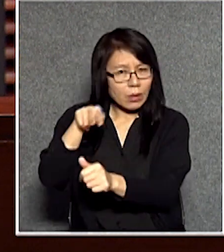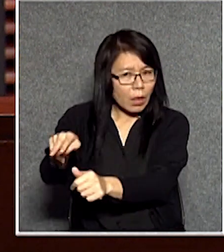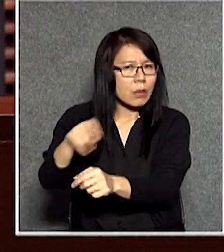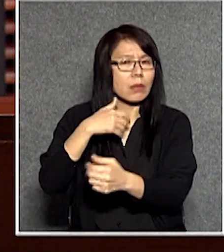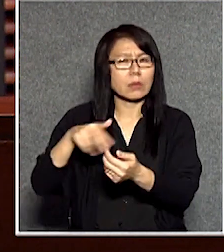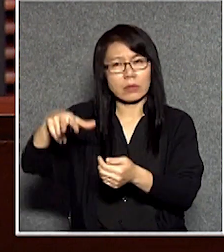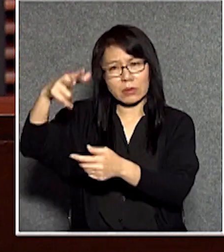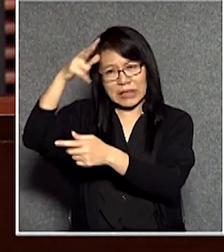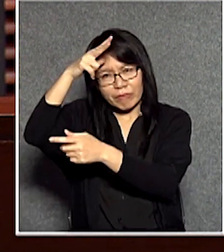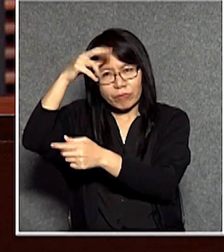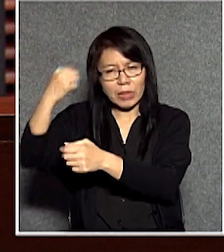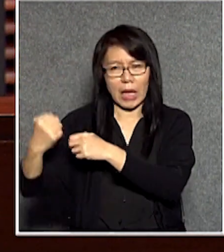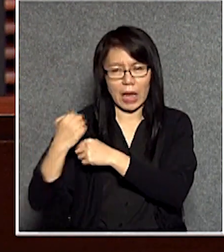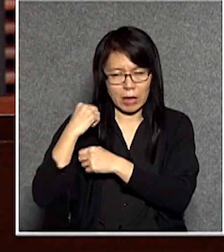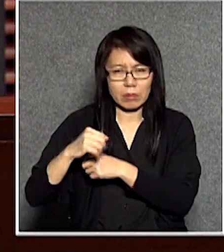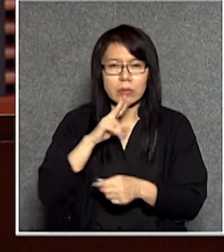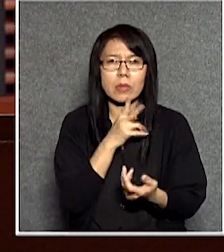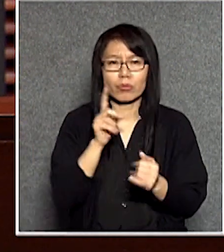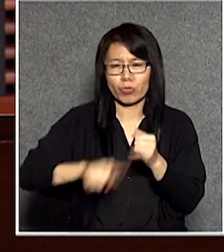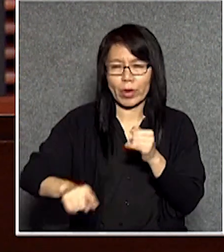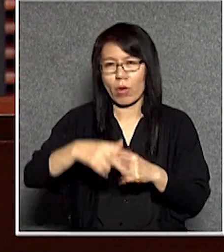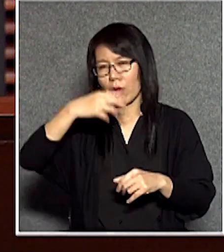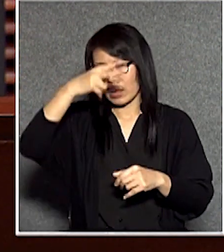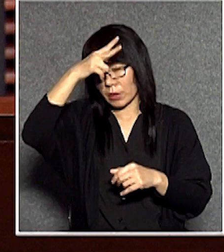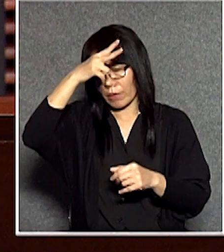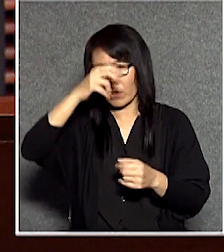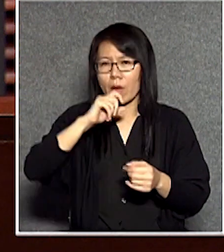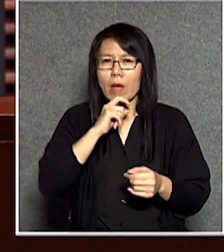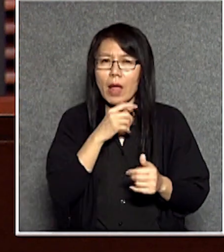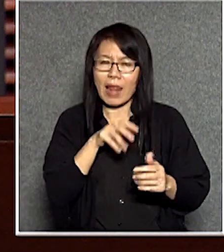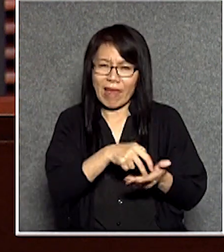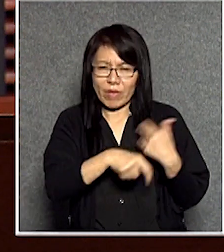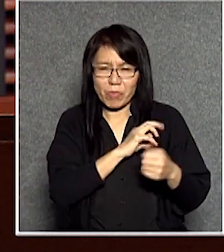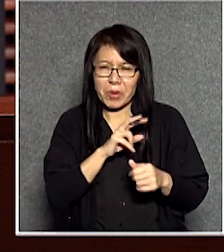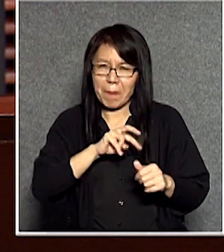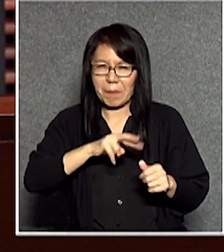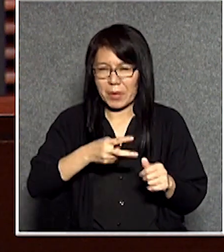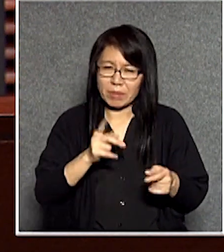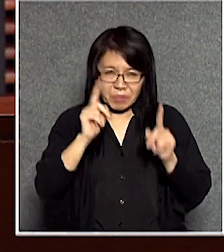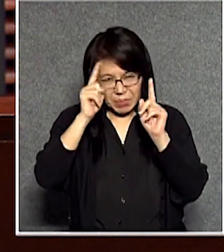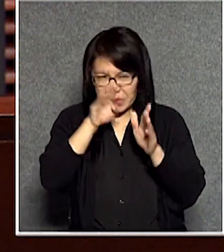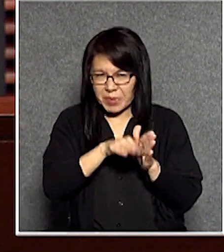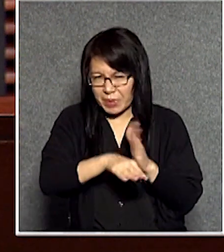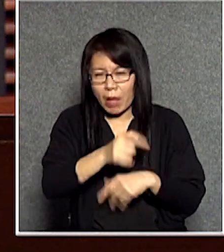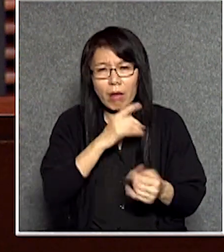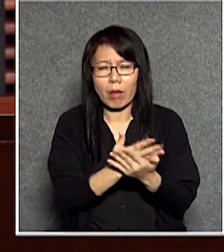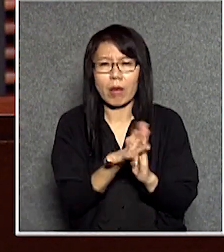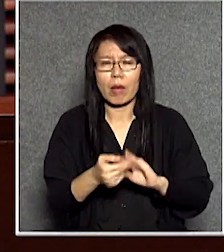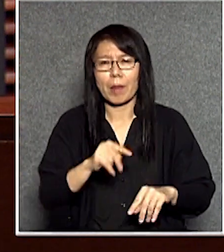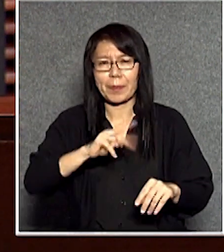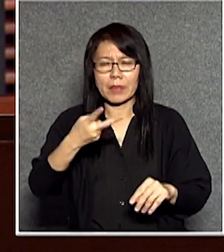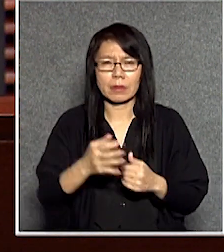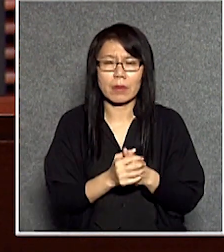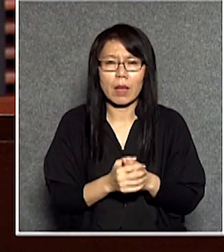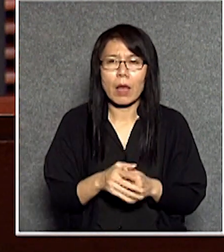能力，最後將特區立法會搓圓禁扁，成為一個橡皮圖章。今次梁振